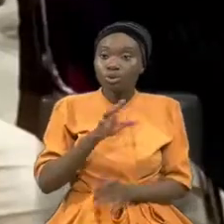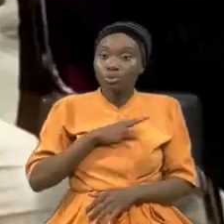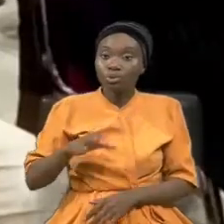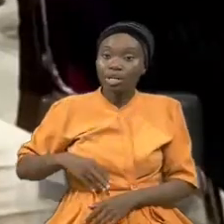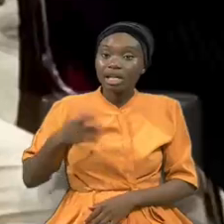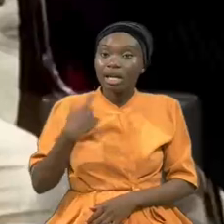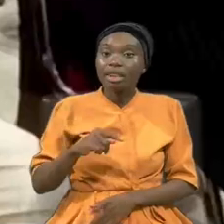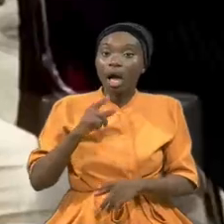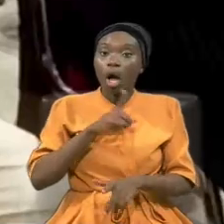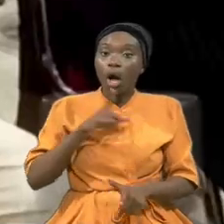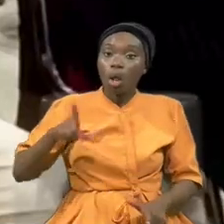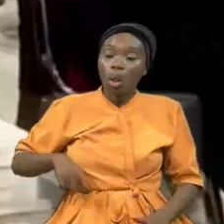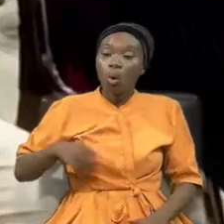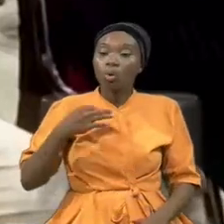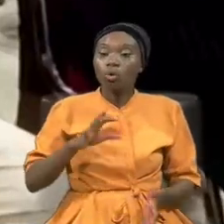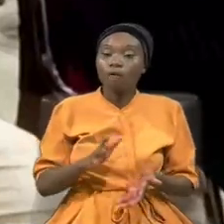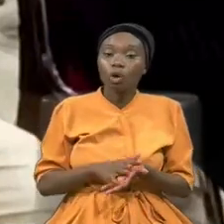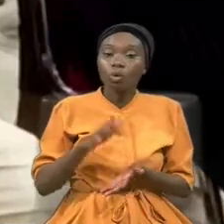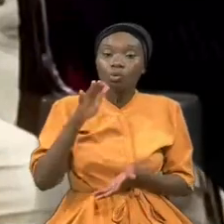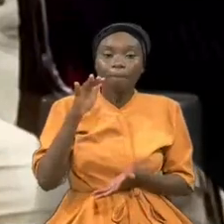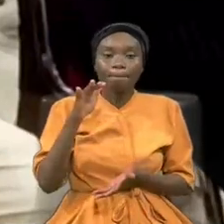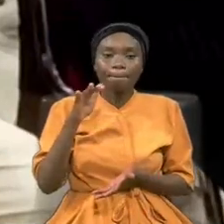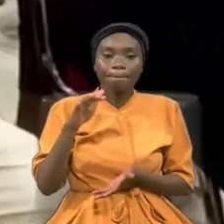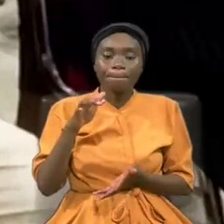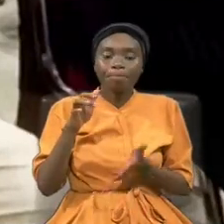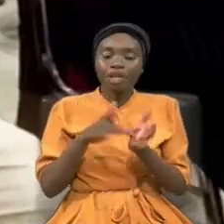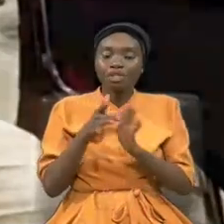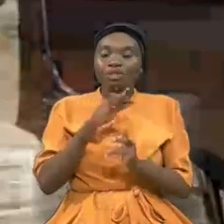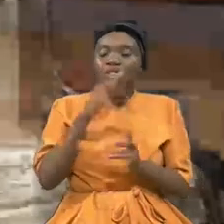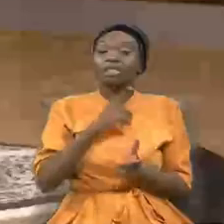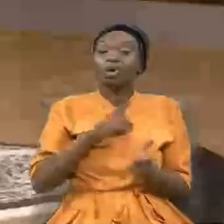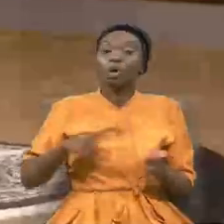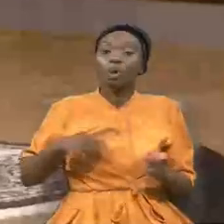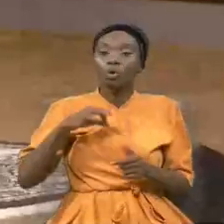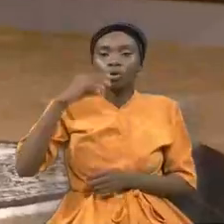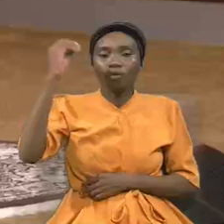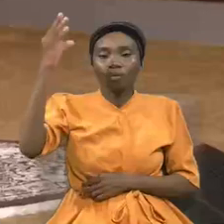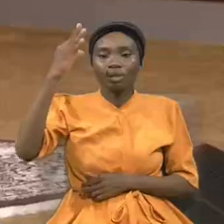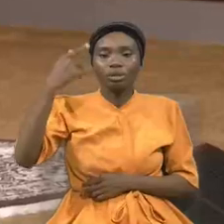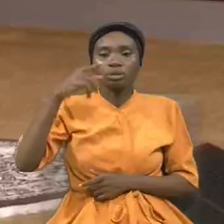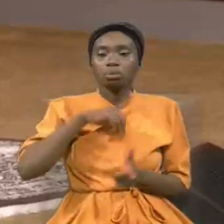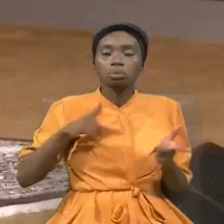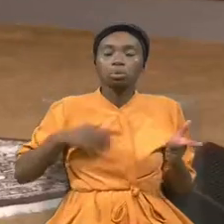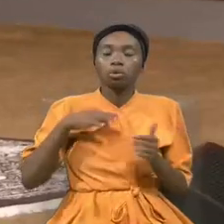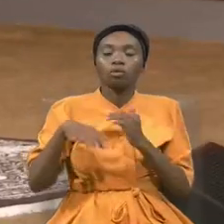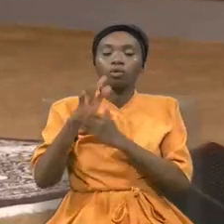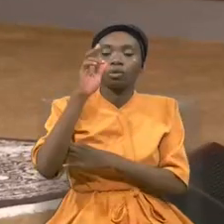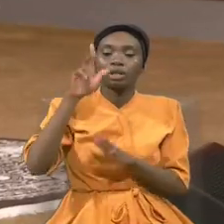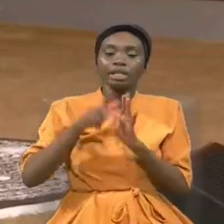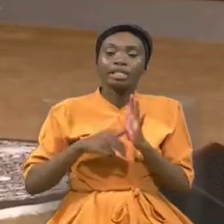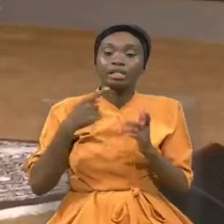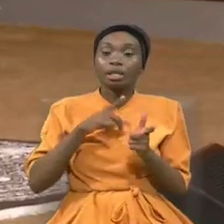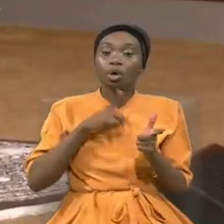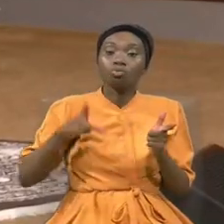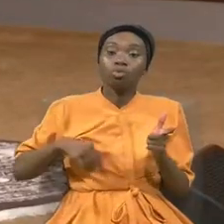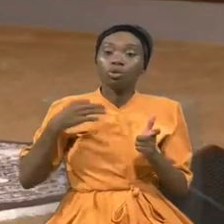le Seigneur de gloire ou le Seigneur glorieux. Il est le Seigneur de la grâce, le Seigneur de la piété, le Seigneur